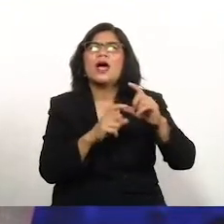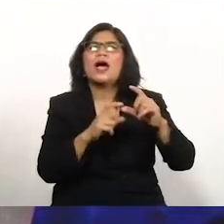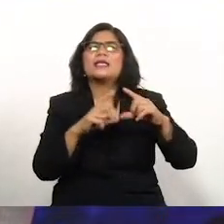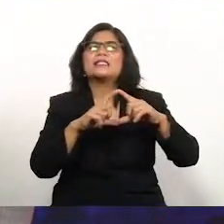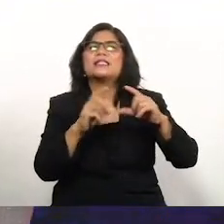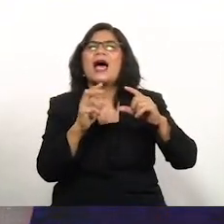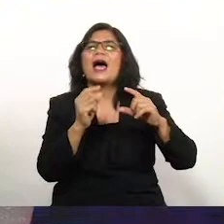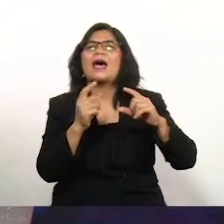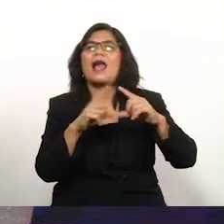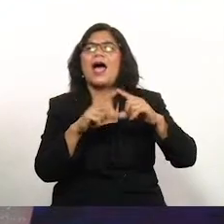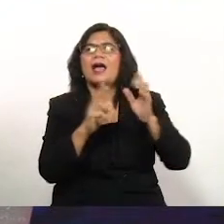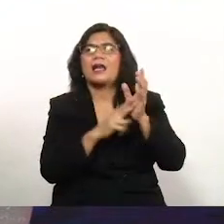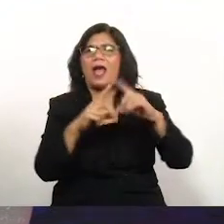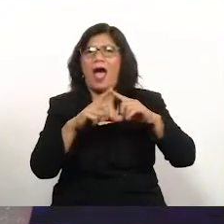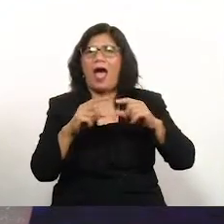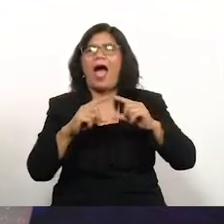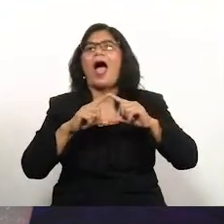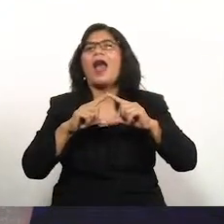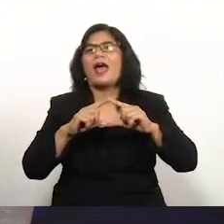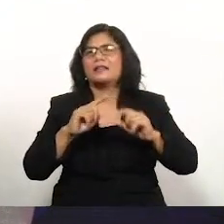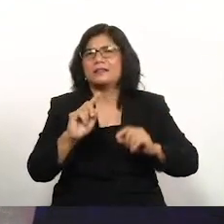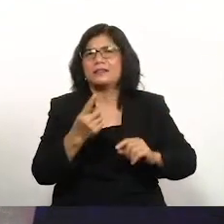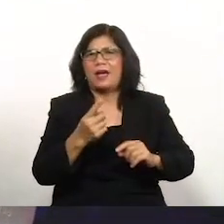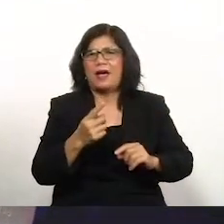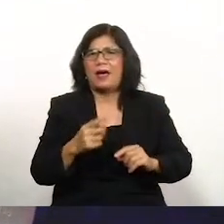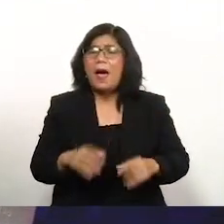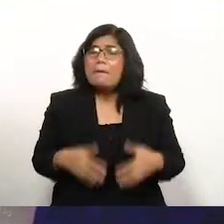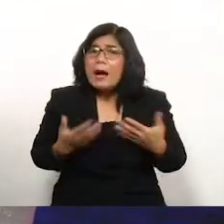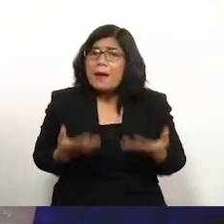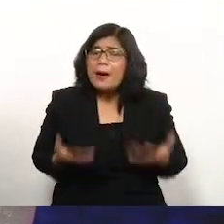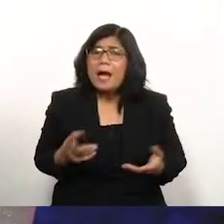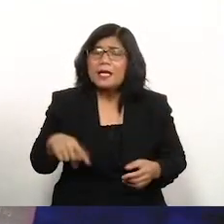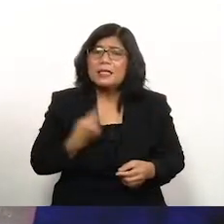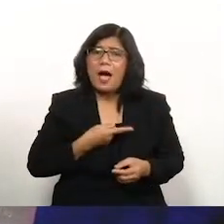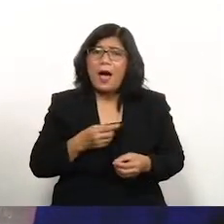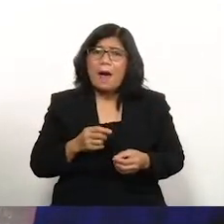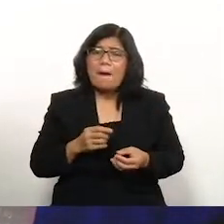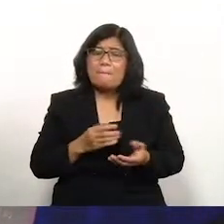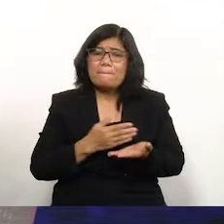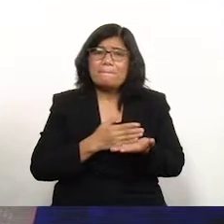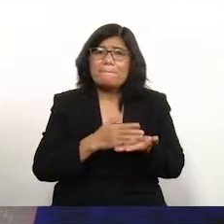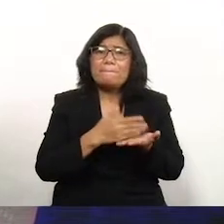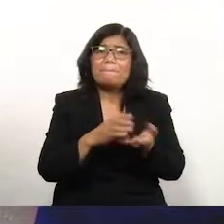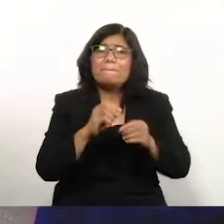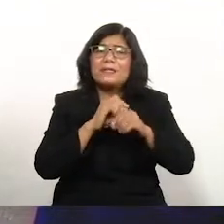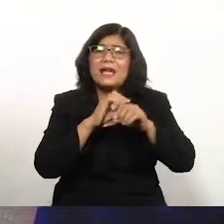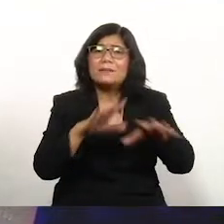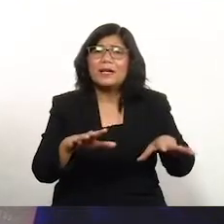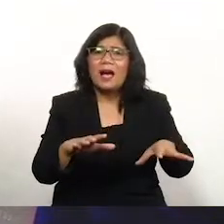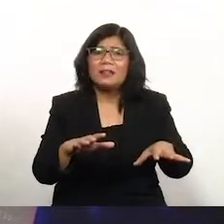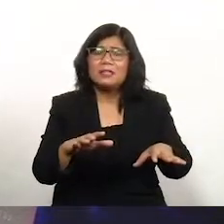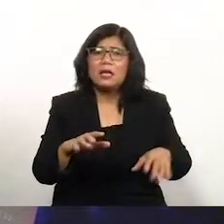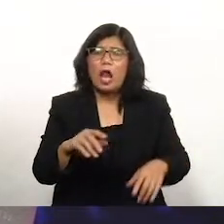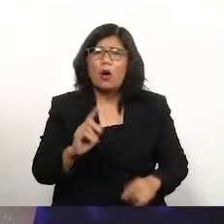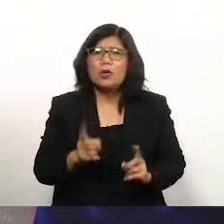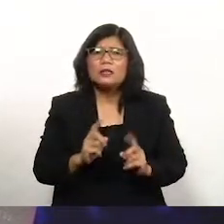perlu itu kita terus stres suwat weekend gif Bagaimana saya bisa menjadi berkat Kalau saya tidak menyadari bahwa hidup saya